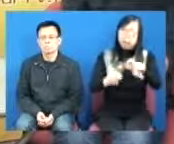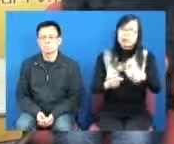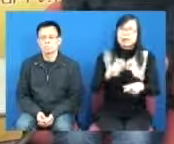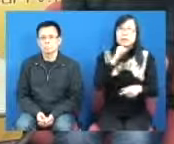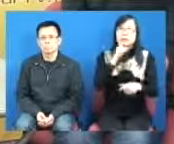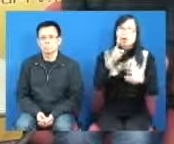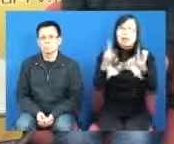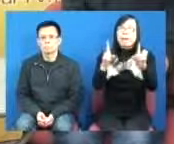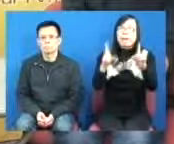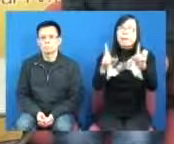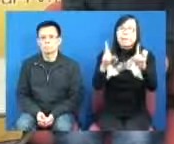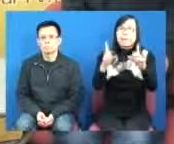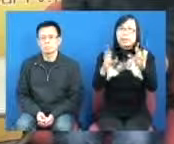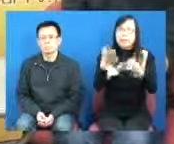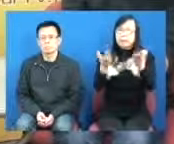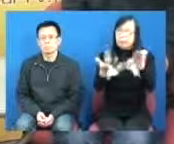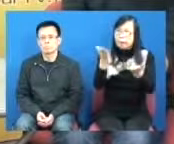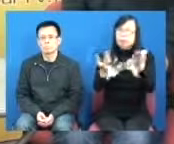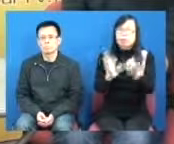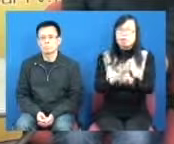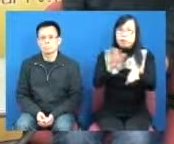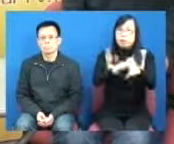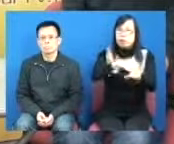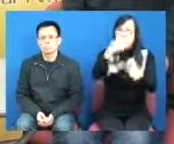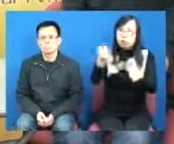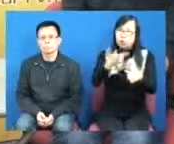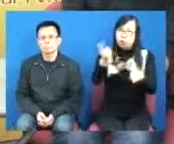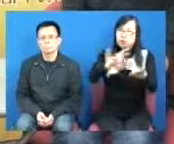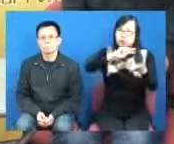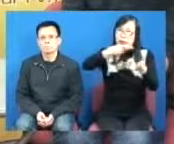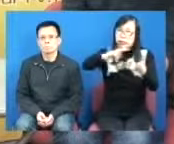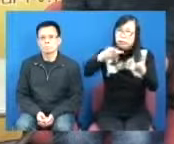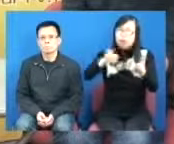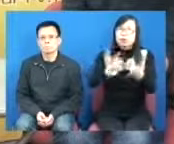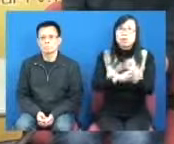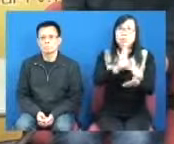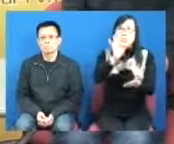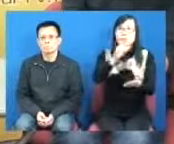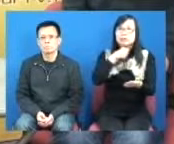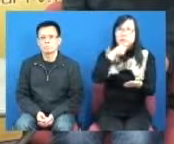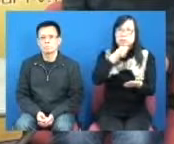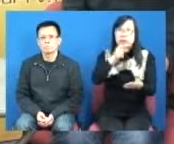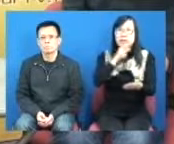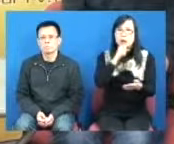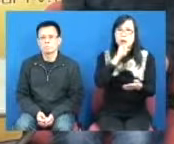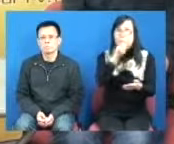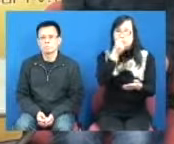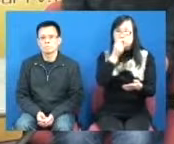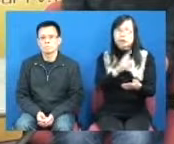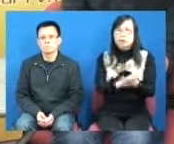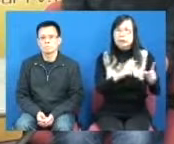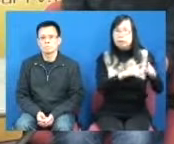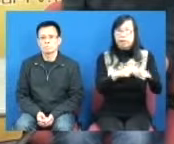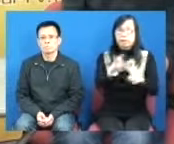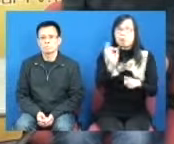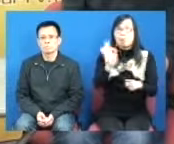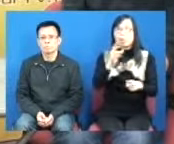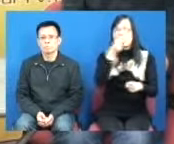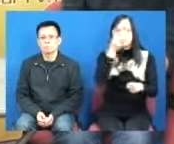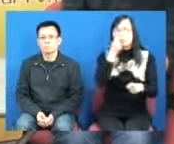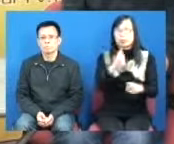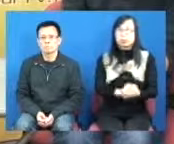比例代表制所以我們放了很多的修訂但是沒有甚麼記者有興趣也沒有甚麼市民是有興趣我覺得